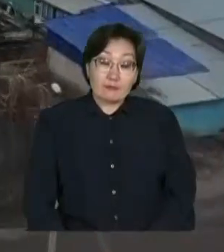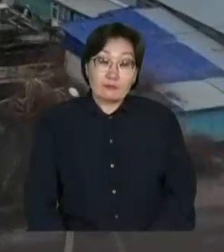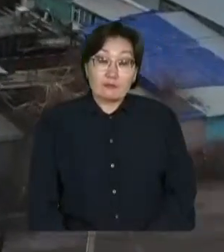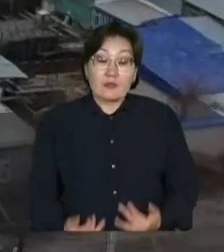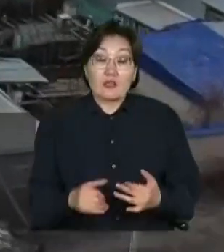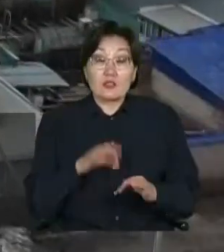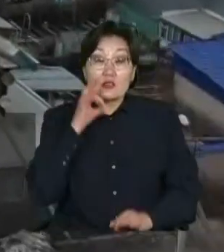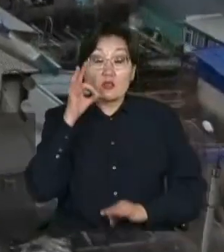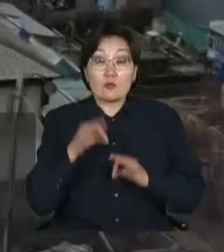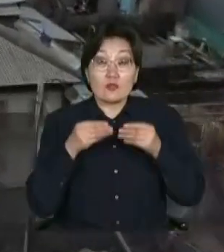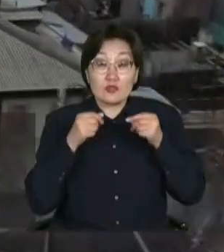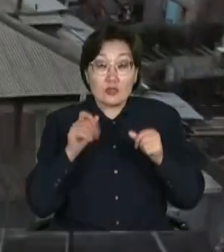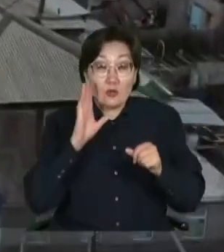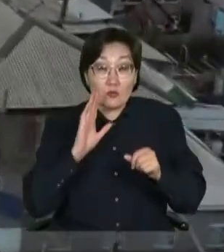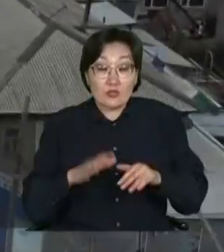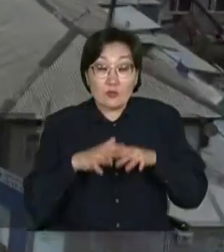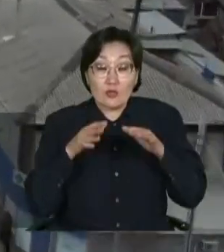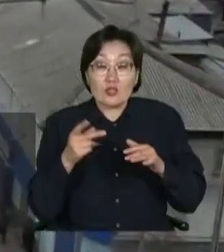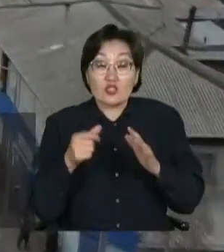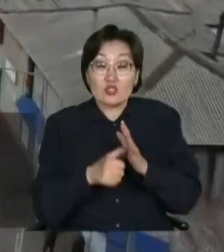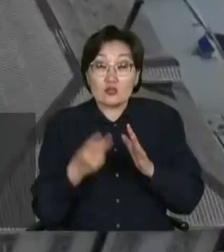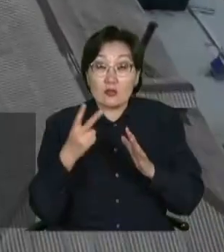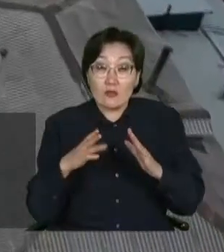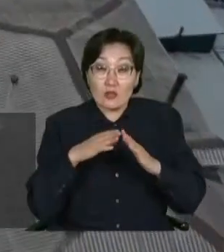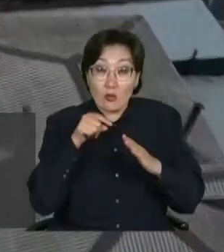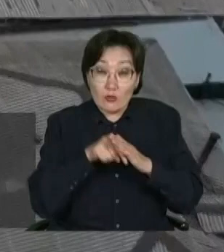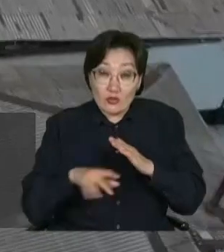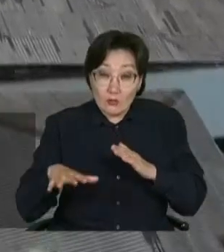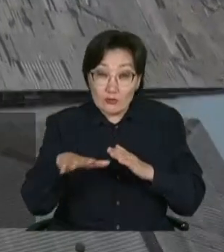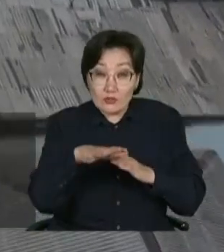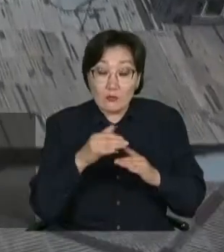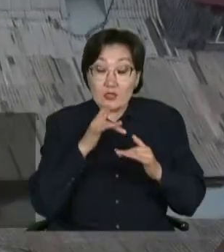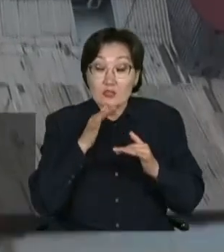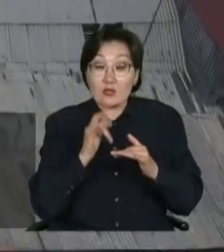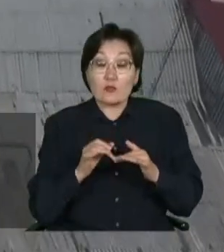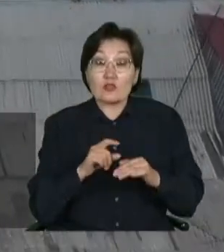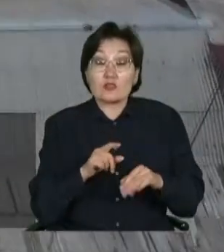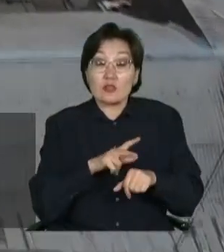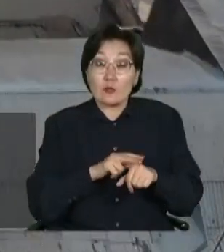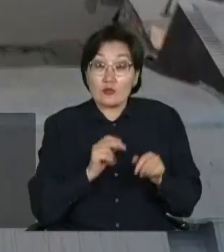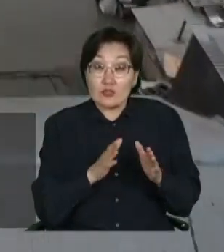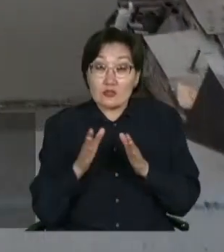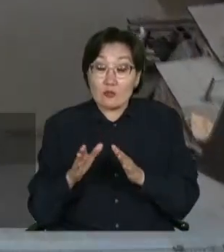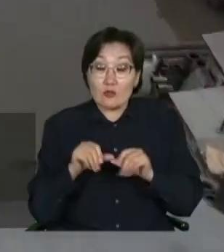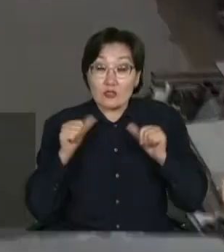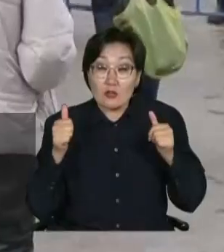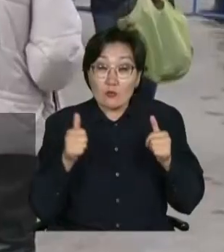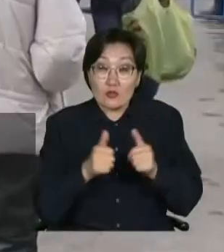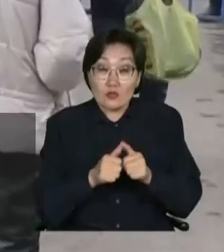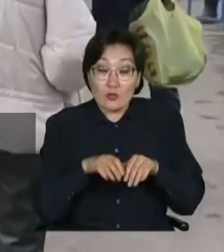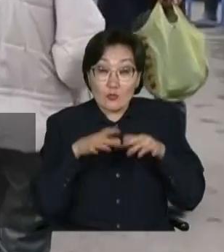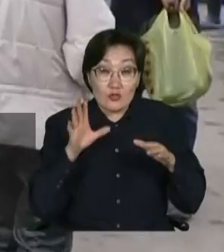За сутки талые воды зашли в 620 домов микрорайона Подгора. В настоящее время стражи правопорядка оцепили затопленные